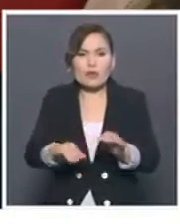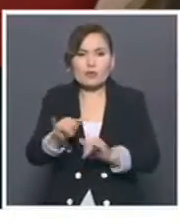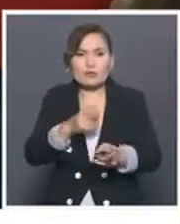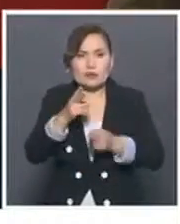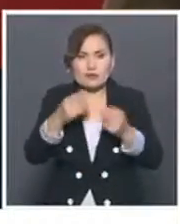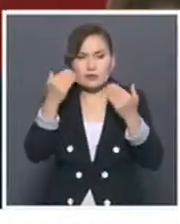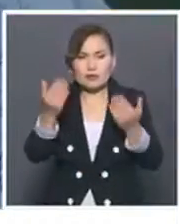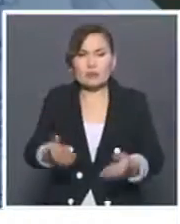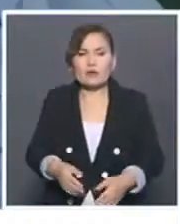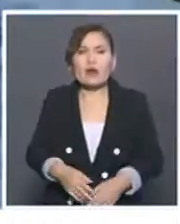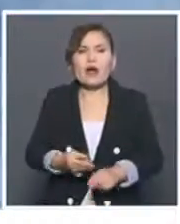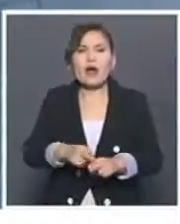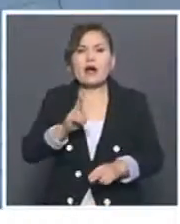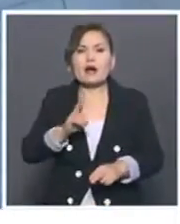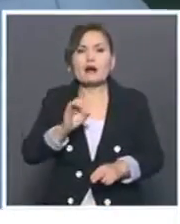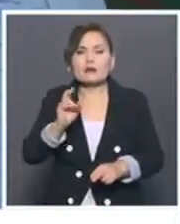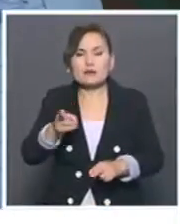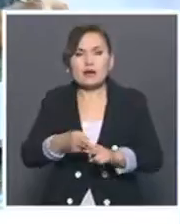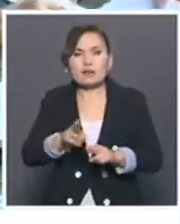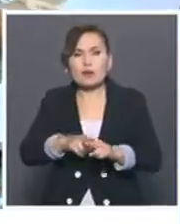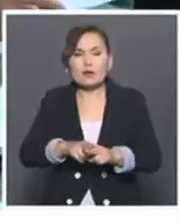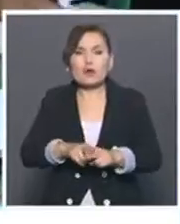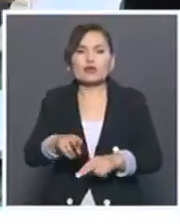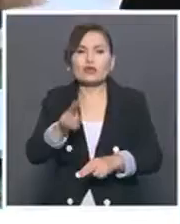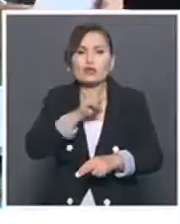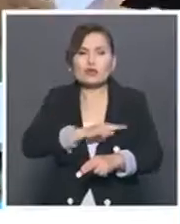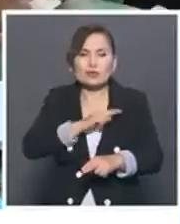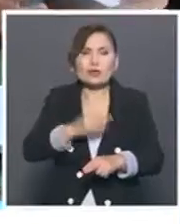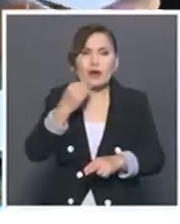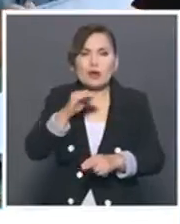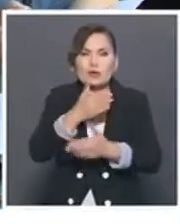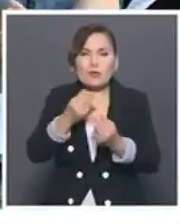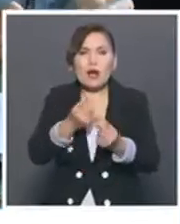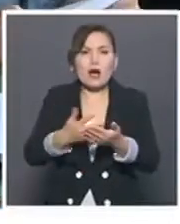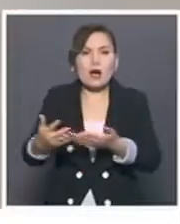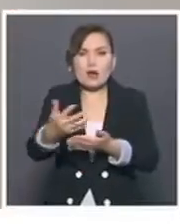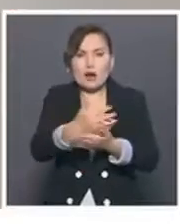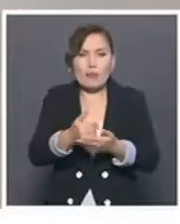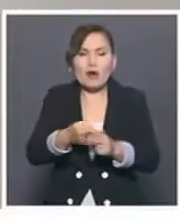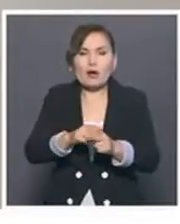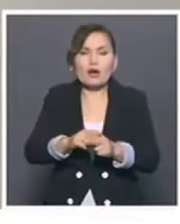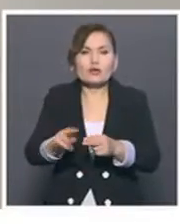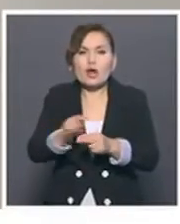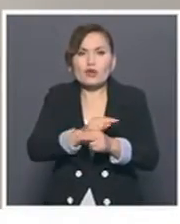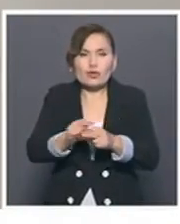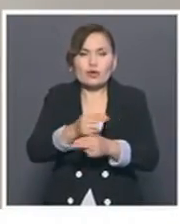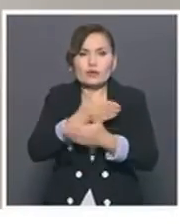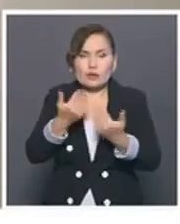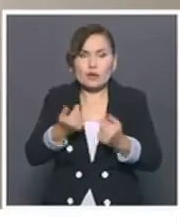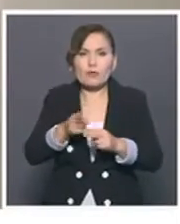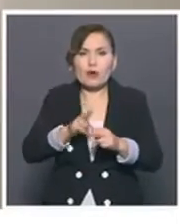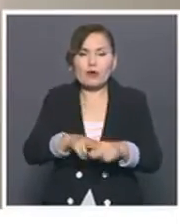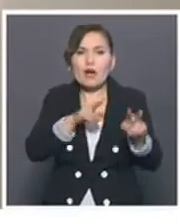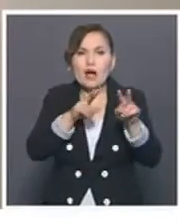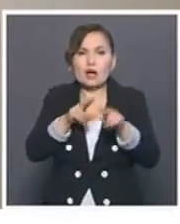жерде болмасын, пәтер иелері кооперативтерінің оңғанын табу қиын. Ақшаны уыстап жинайды, кейін түк бітірмей қинайды. Олардың жұмысын